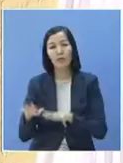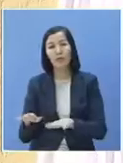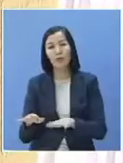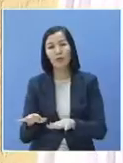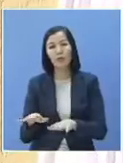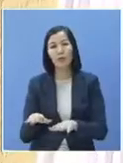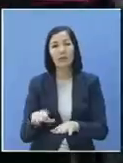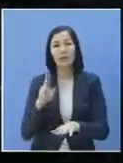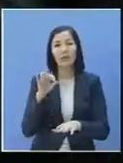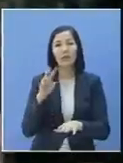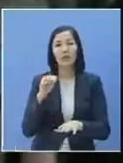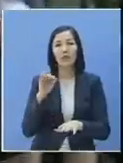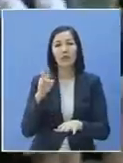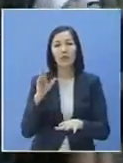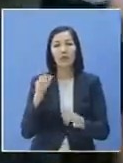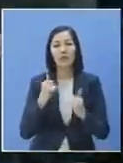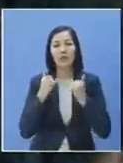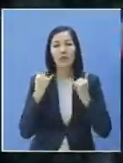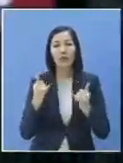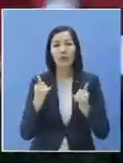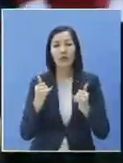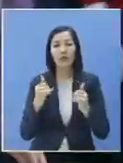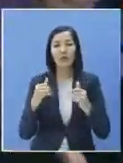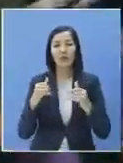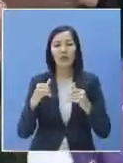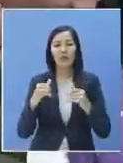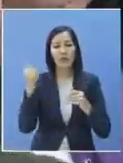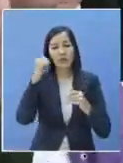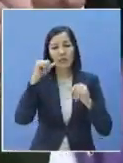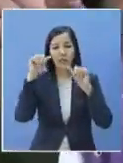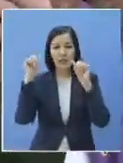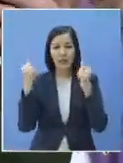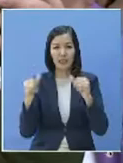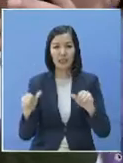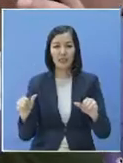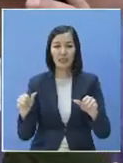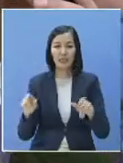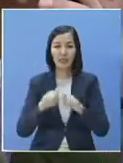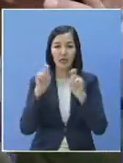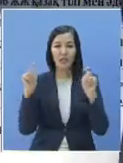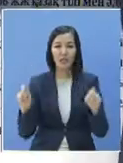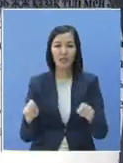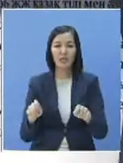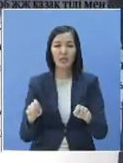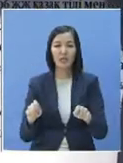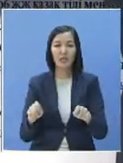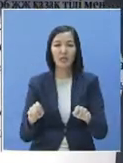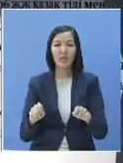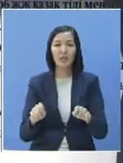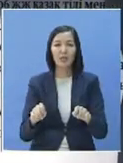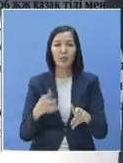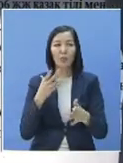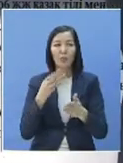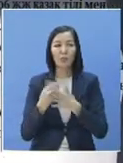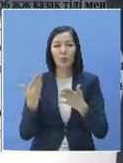Әбілмәжін Кенжебековке арналған мемориалдық ескерткіш тақта ашылды. Ол да тегін емес. Әбілмәжін қабылдауұлы ғұмырының